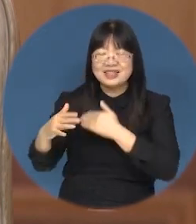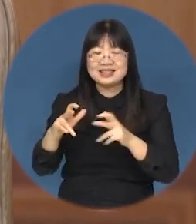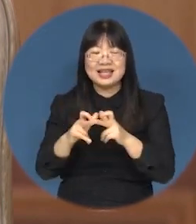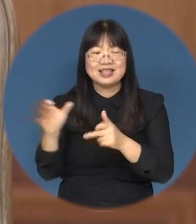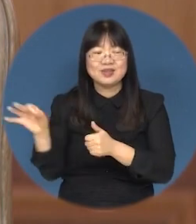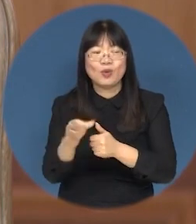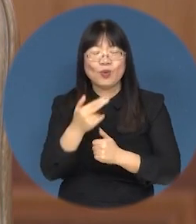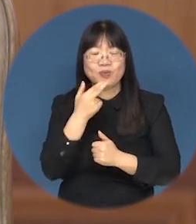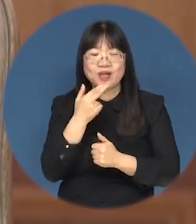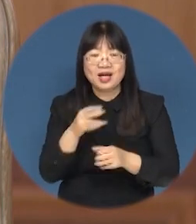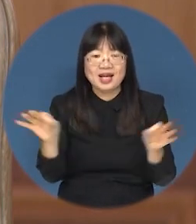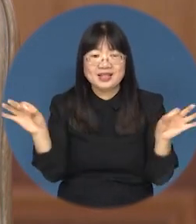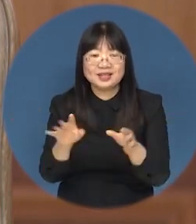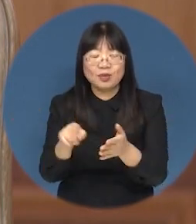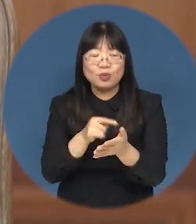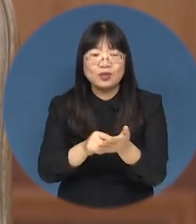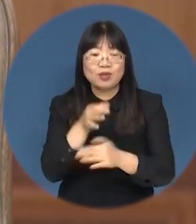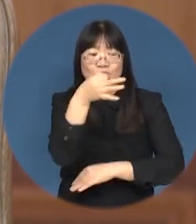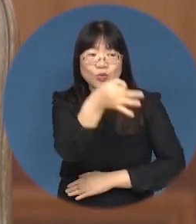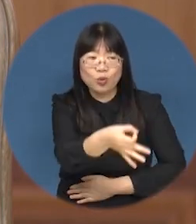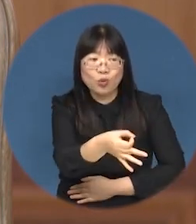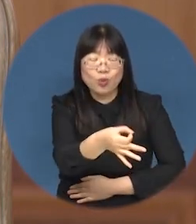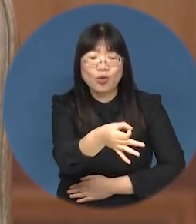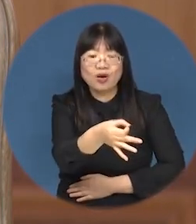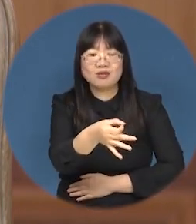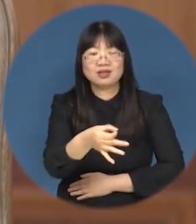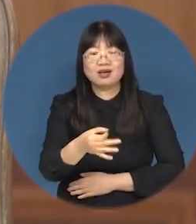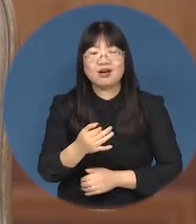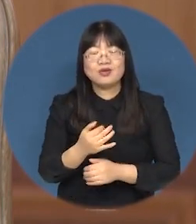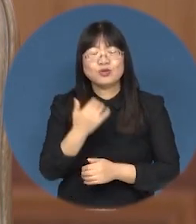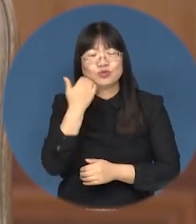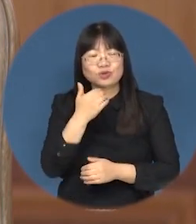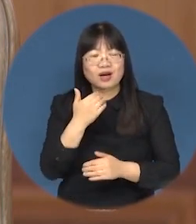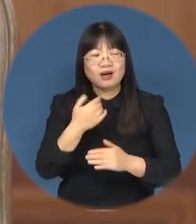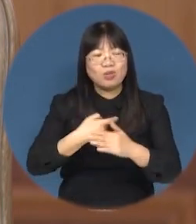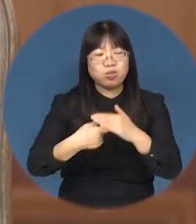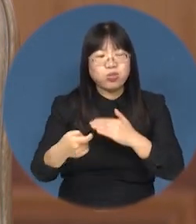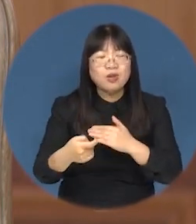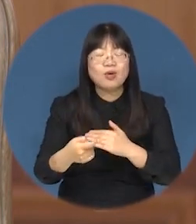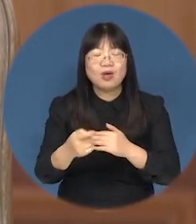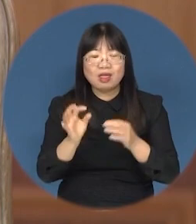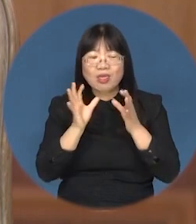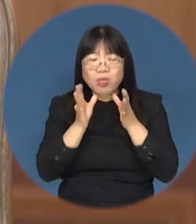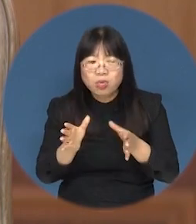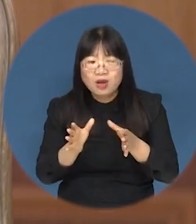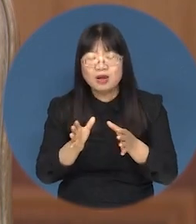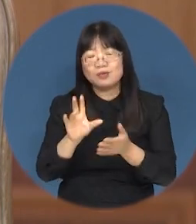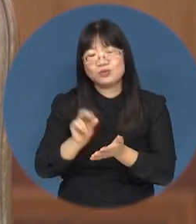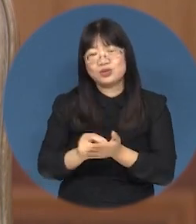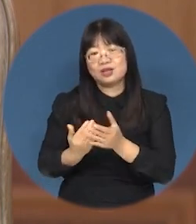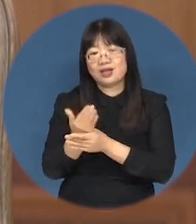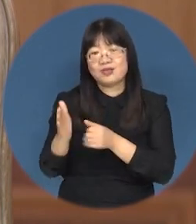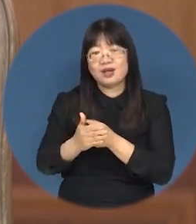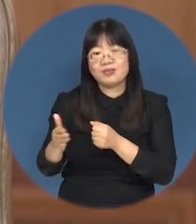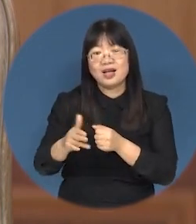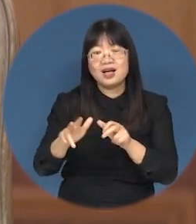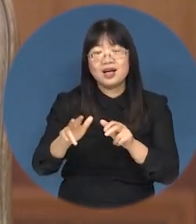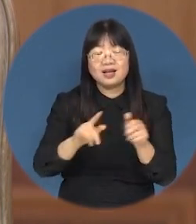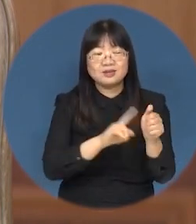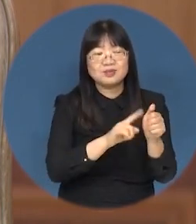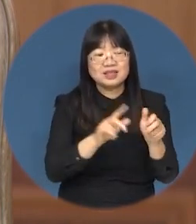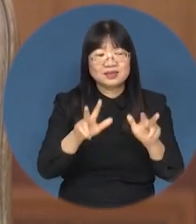때문에 일시불로 보상을 받으면은 이제 그런 문제가 좀 맞아요. 있을 수 있는 거죠. 그래서 예. 그분이 지금도 회사에